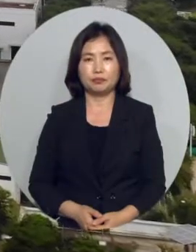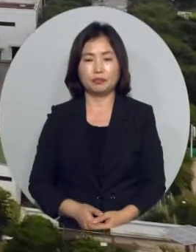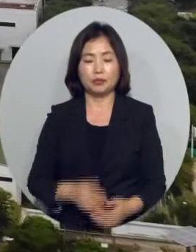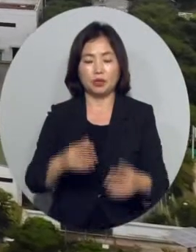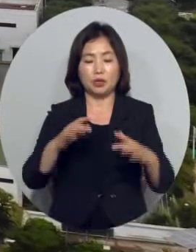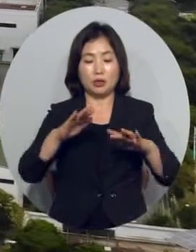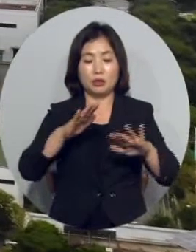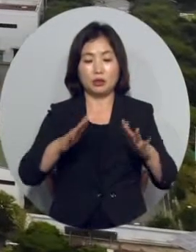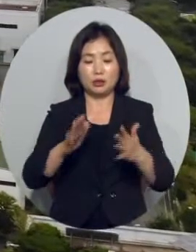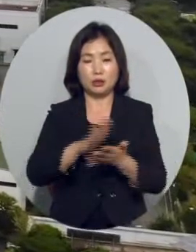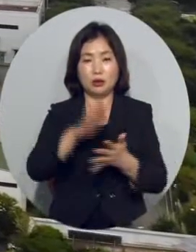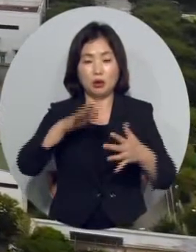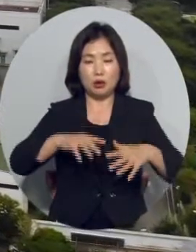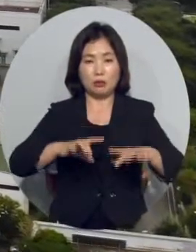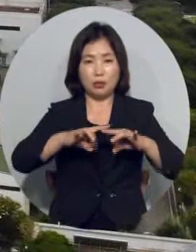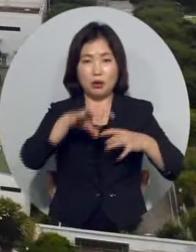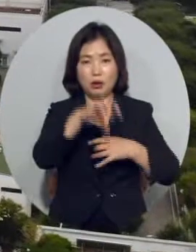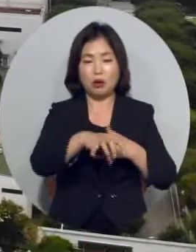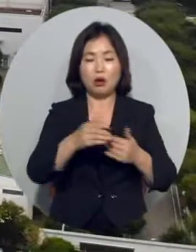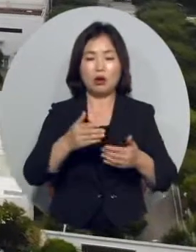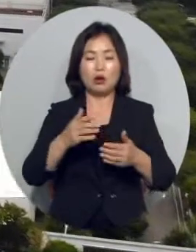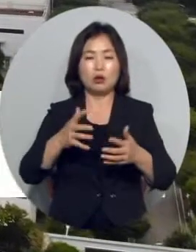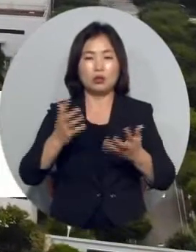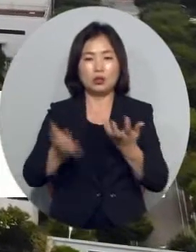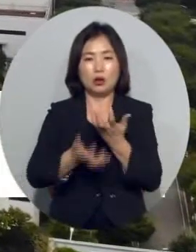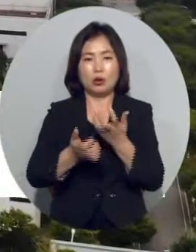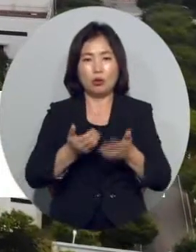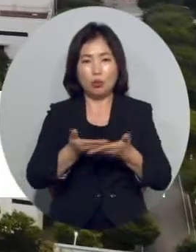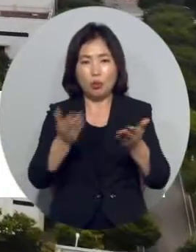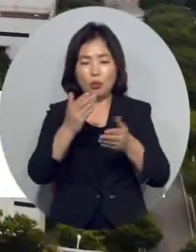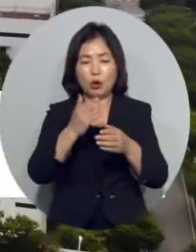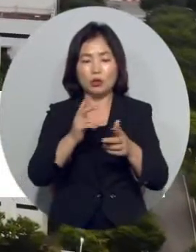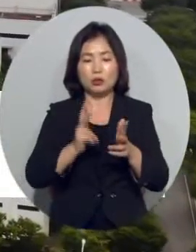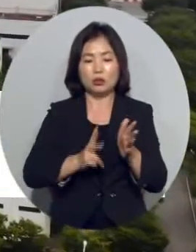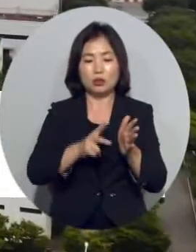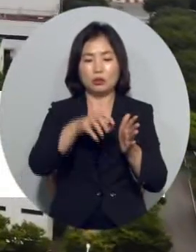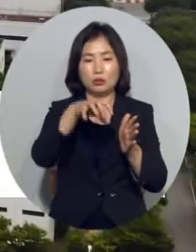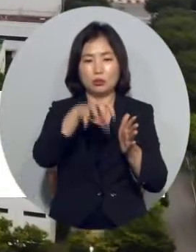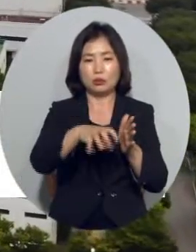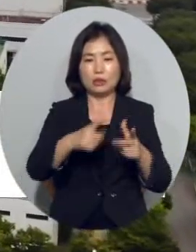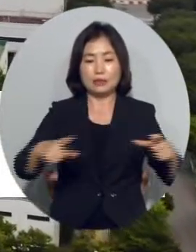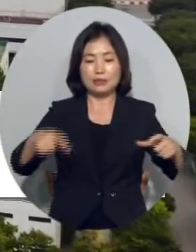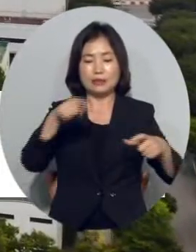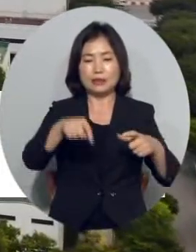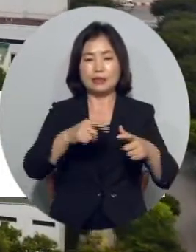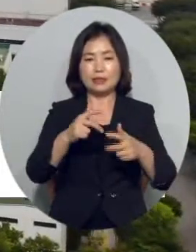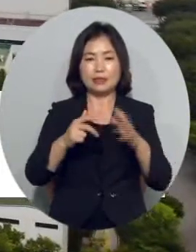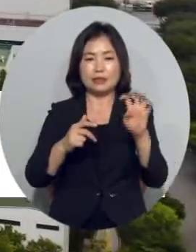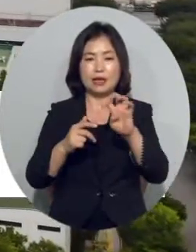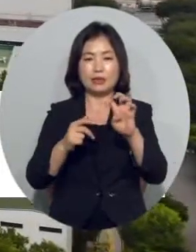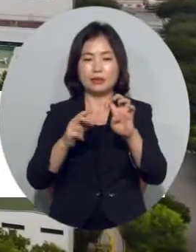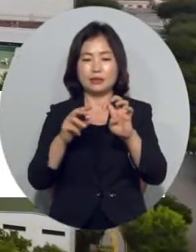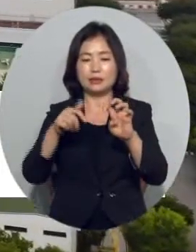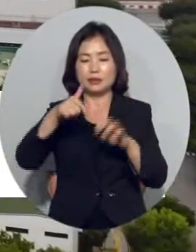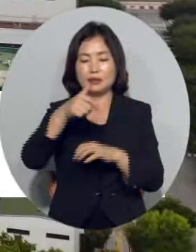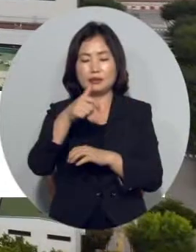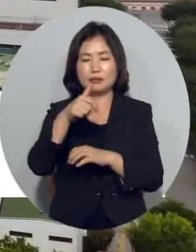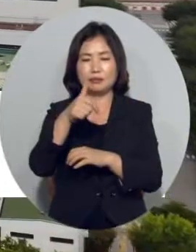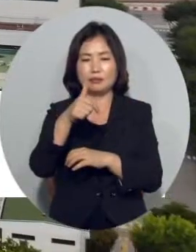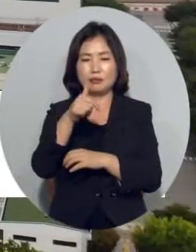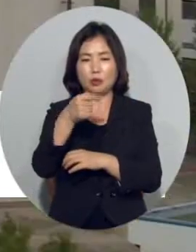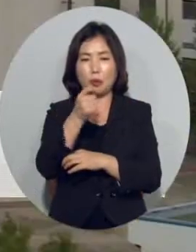열병합 발전소 의 연료를 공급하기 위해 서대구 산업단지에서 부터 40기 약 의 고압 배관이 깔리